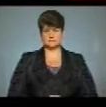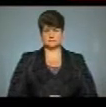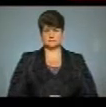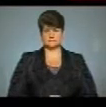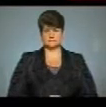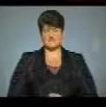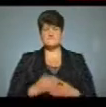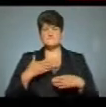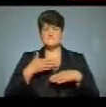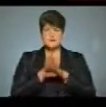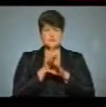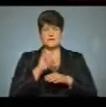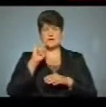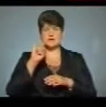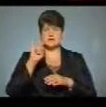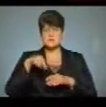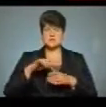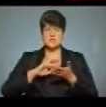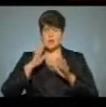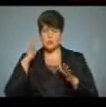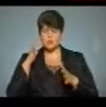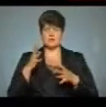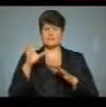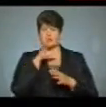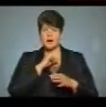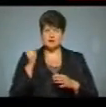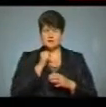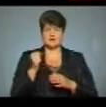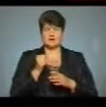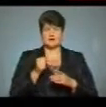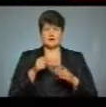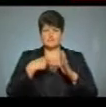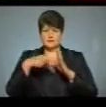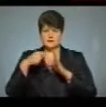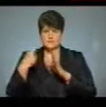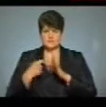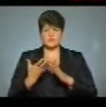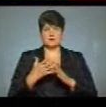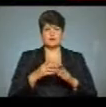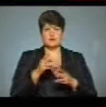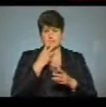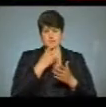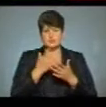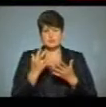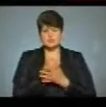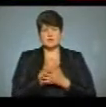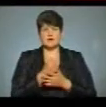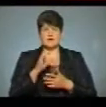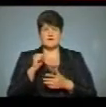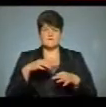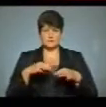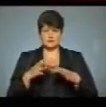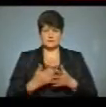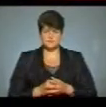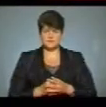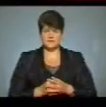Вибите скло, викрадений відеореєстратор і 1000 гривень. Невідомі пошкодили авто батьків Віталія Гнатишина, якого торік вбили в Тернополі. Пов'язуємо